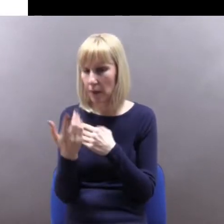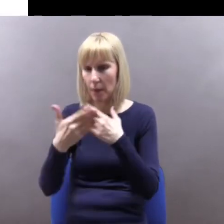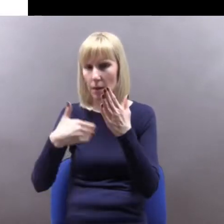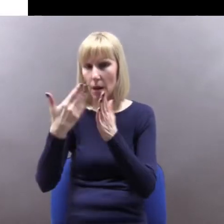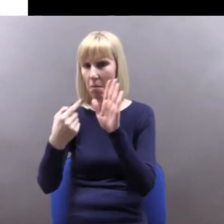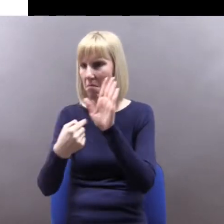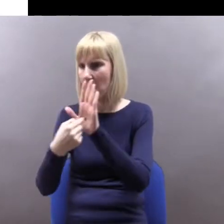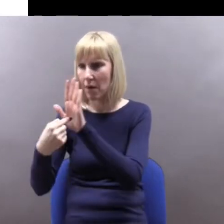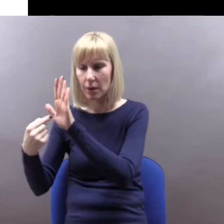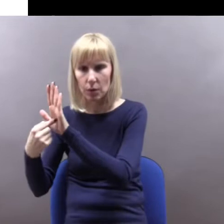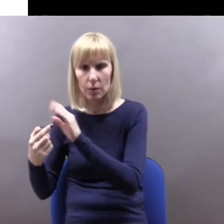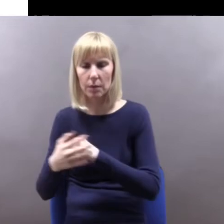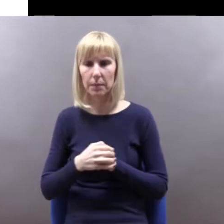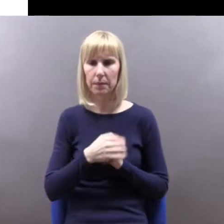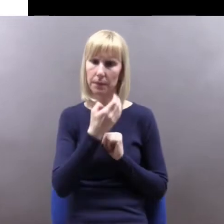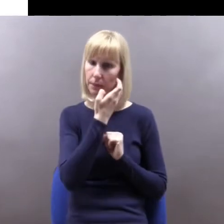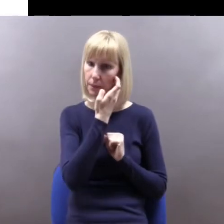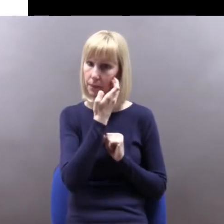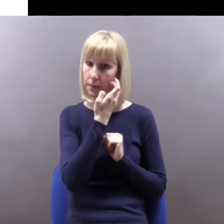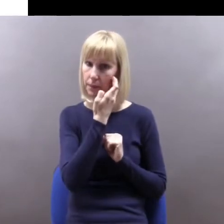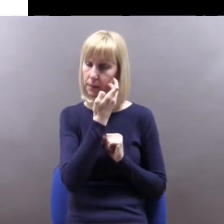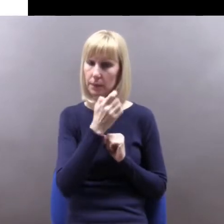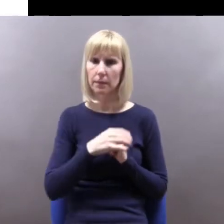zwiedzanie, więc myślę, że